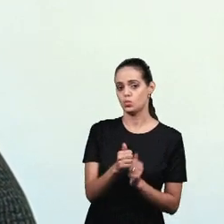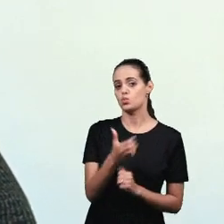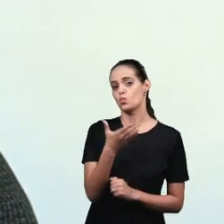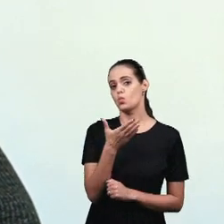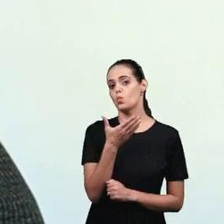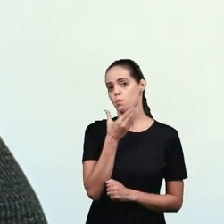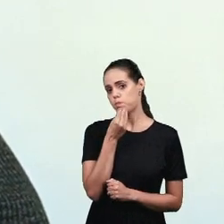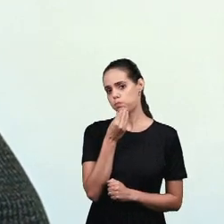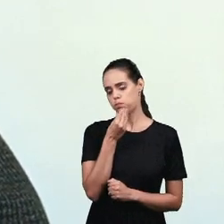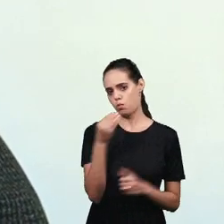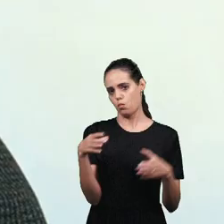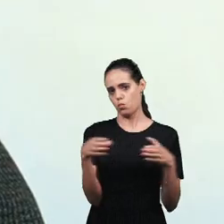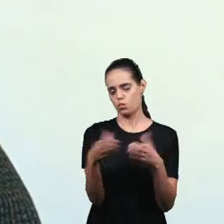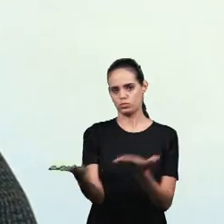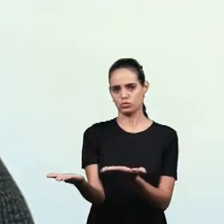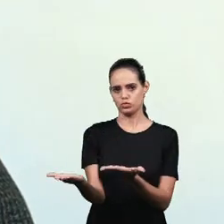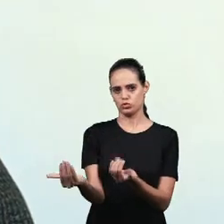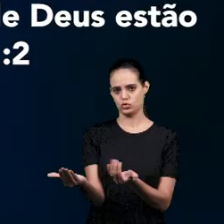Pirajara